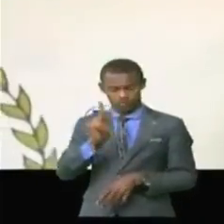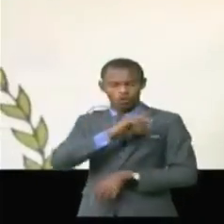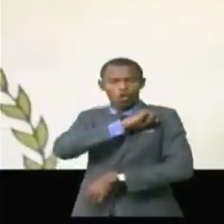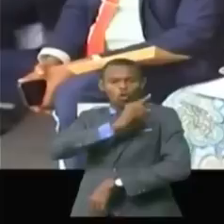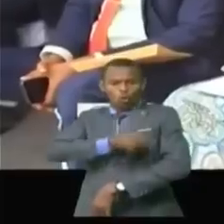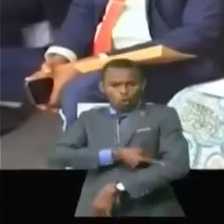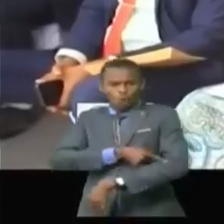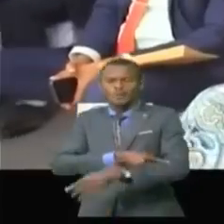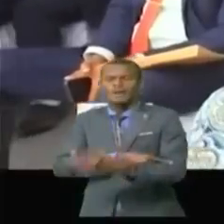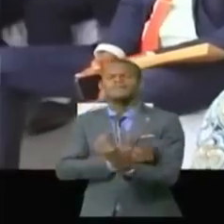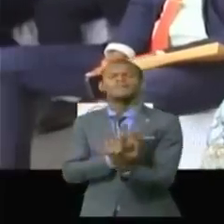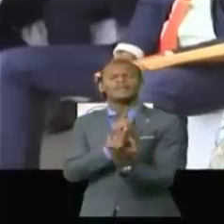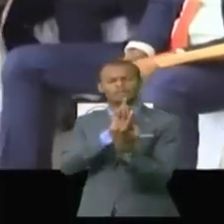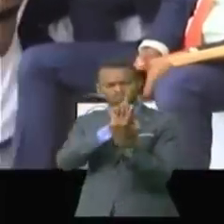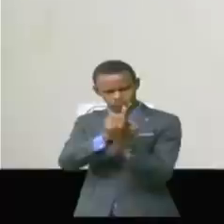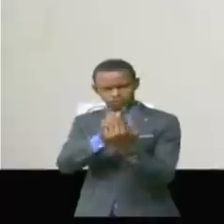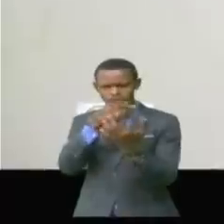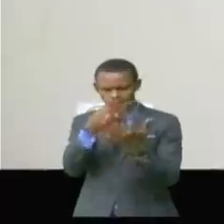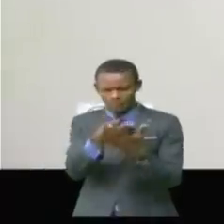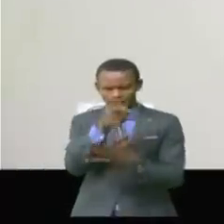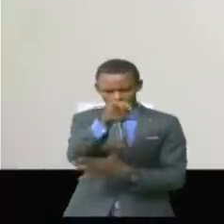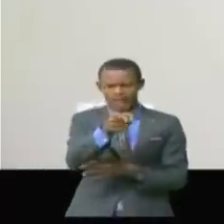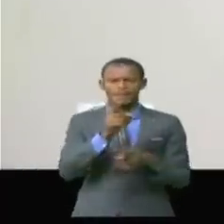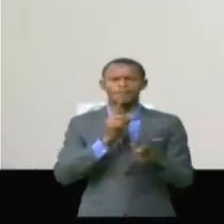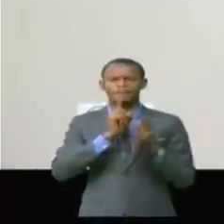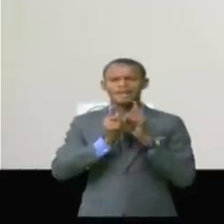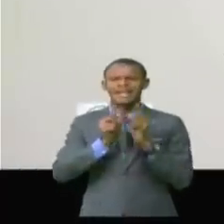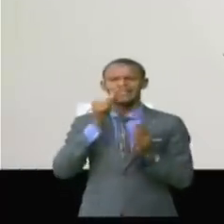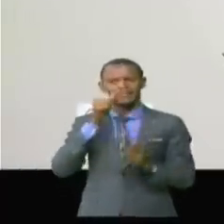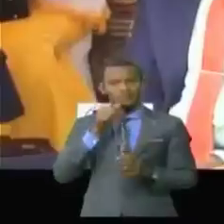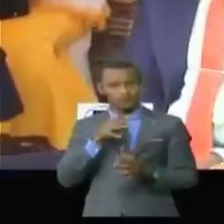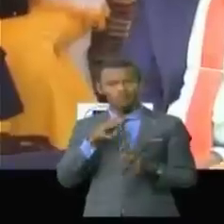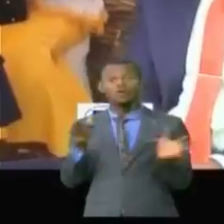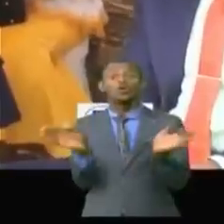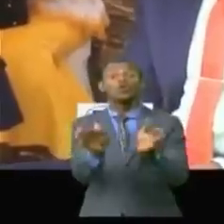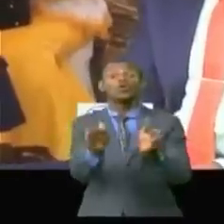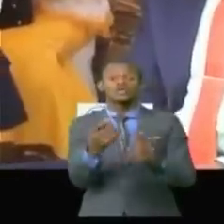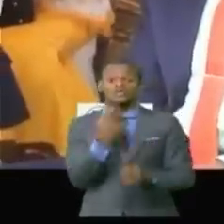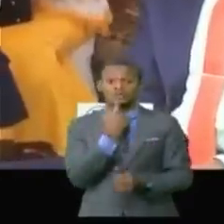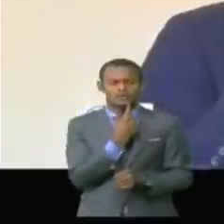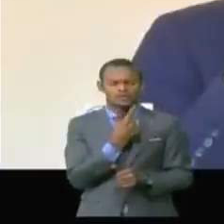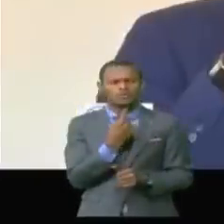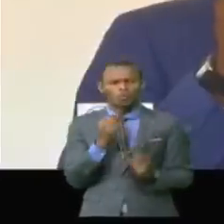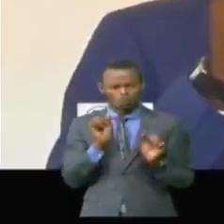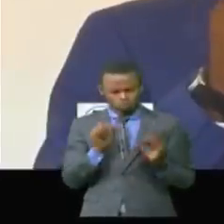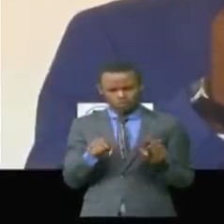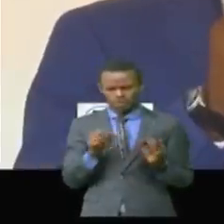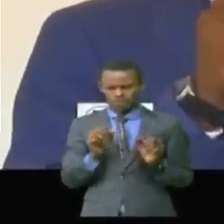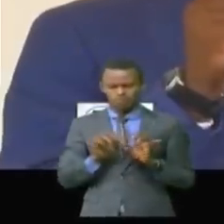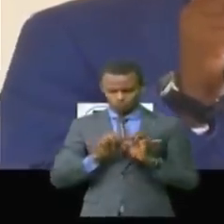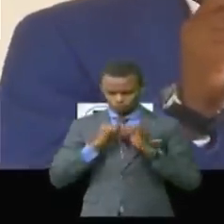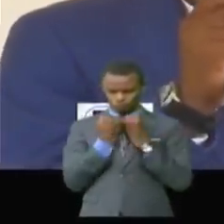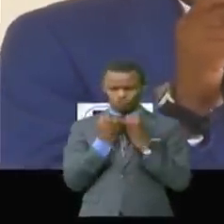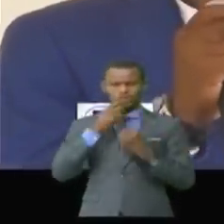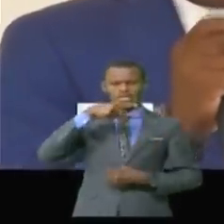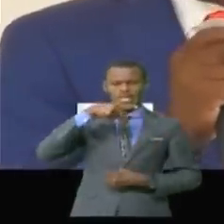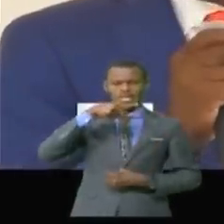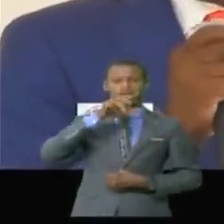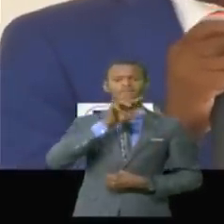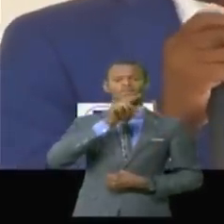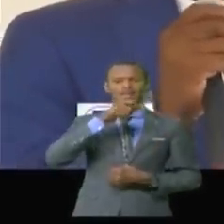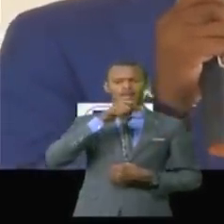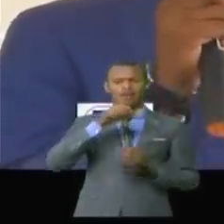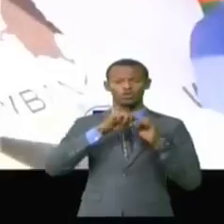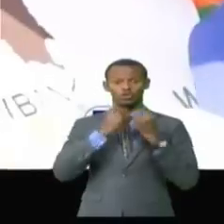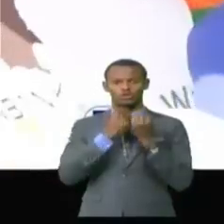directeur général Bertin Moudimou, lors de cet événement, a souligné que le FPI était prêt à offrir son soutien à cette initiative,